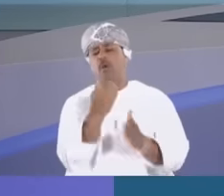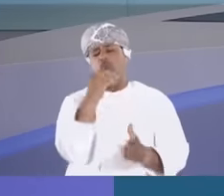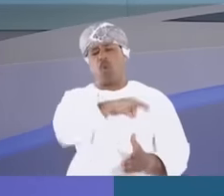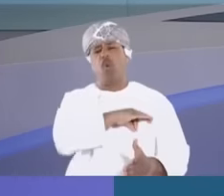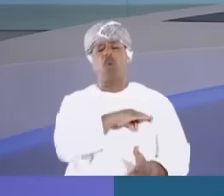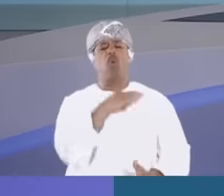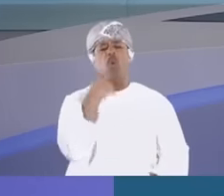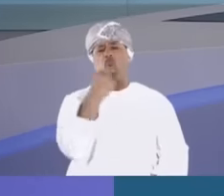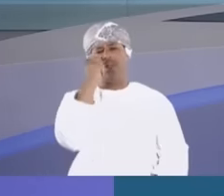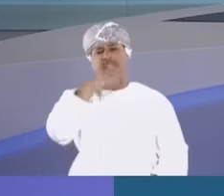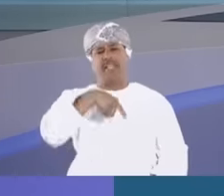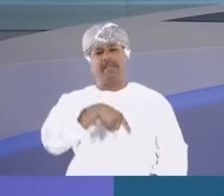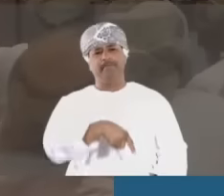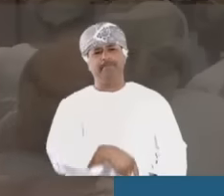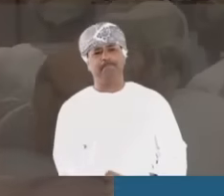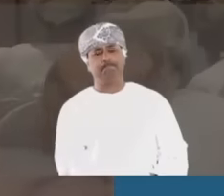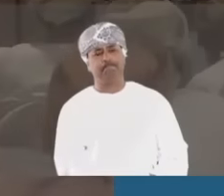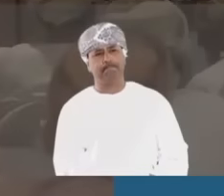الوطني.